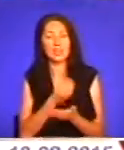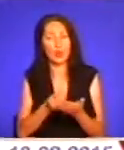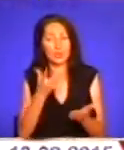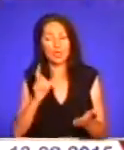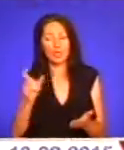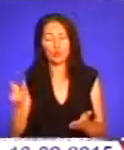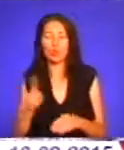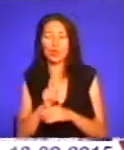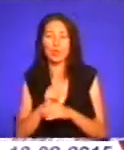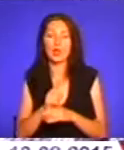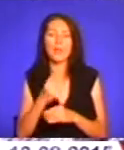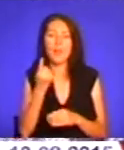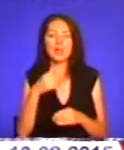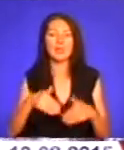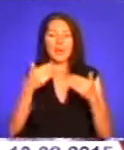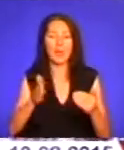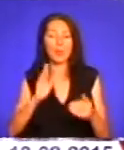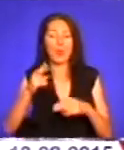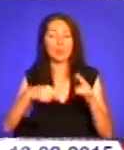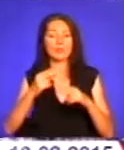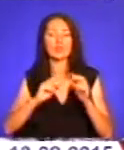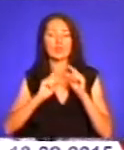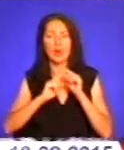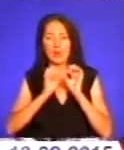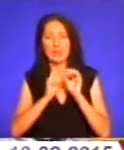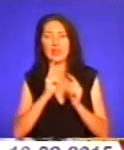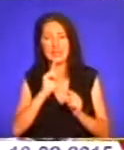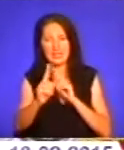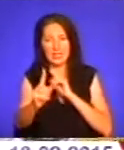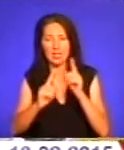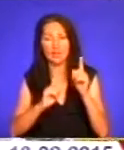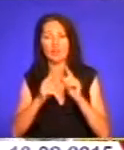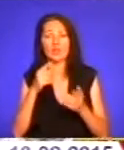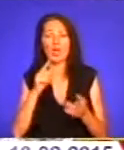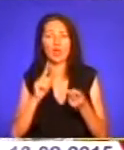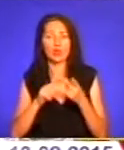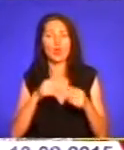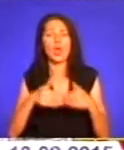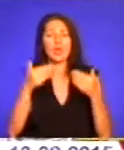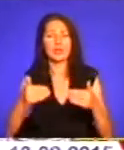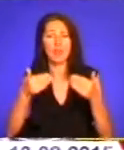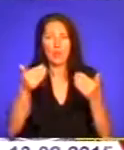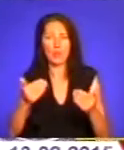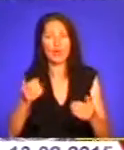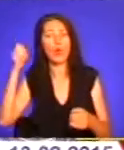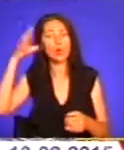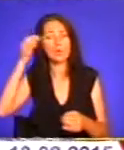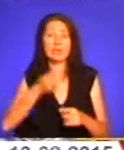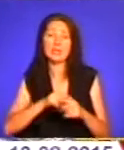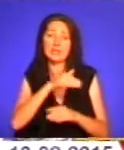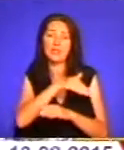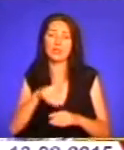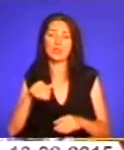будівництво лінії, запуск безпосередньо руху тролейбуса. Другим етапом ми поставили освітлення цієї вулиці. Воно